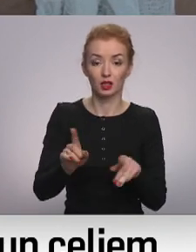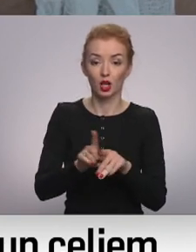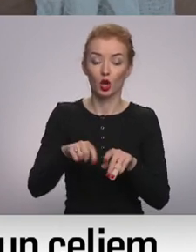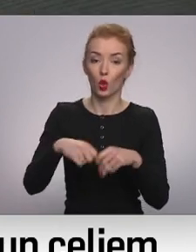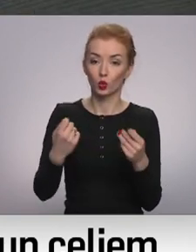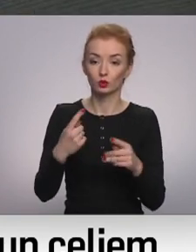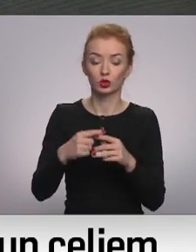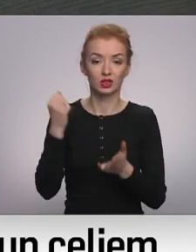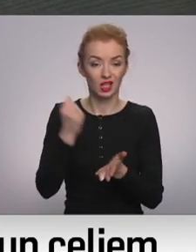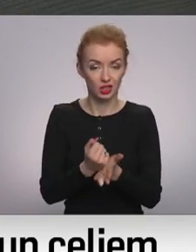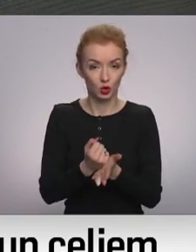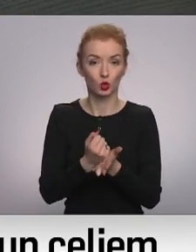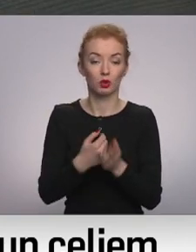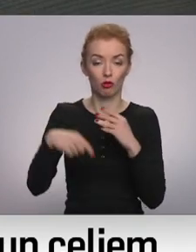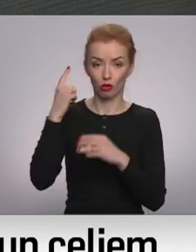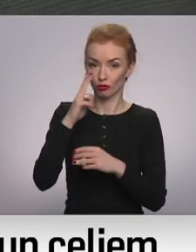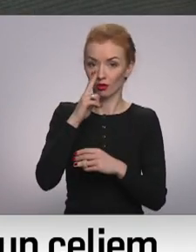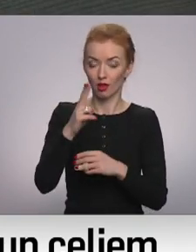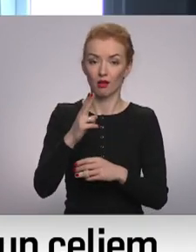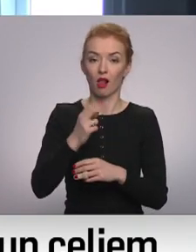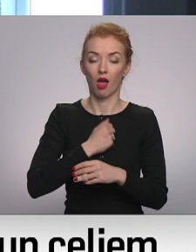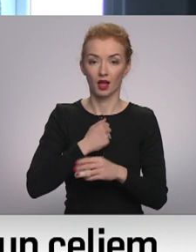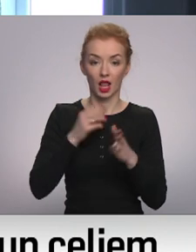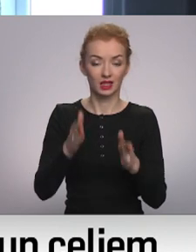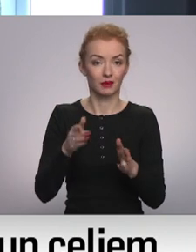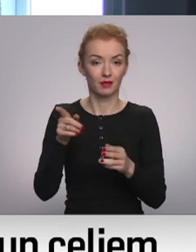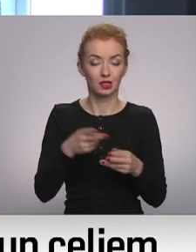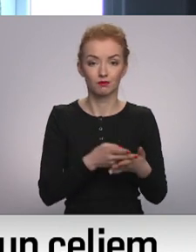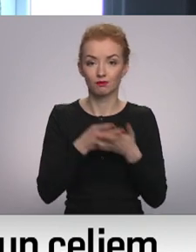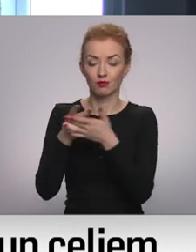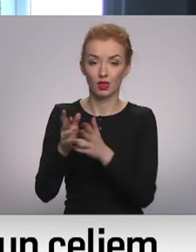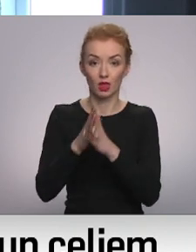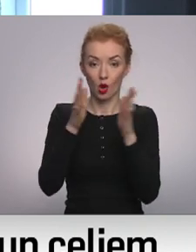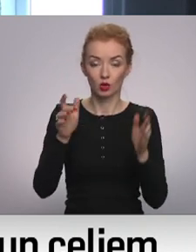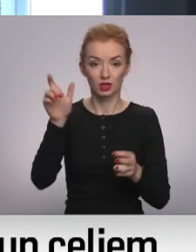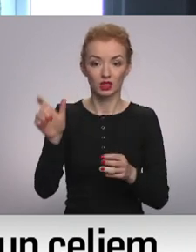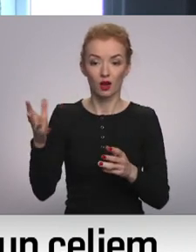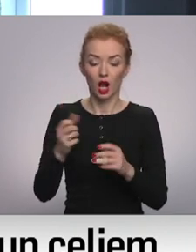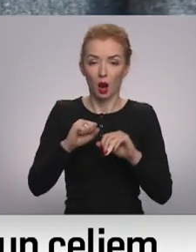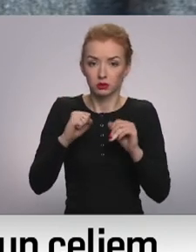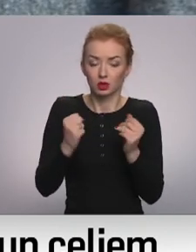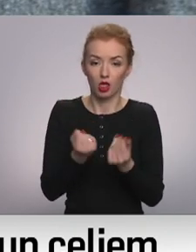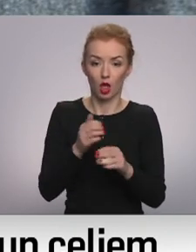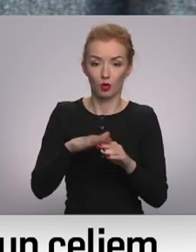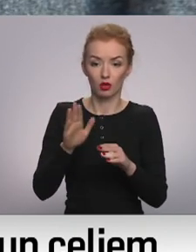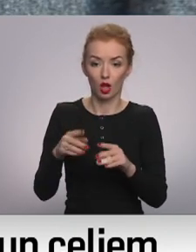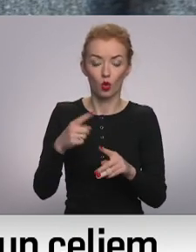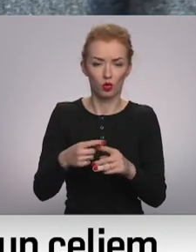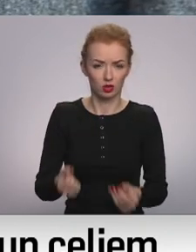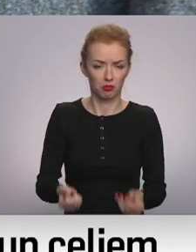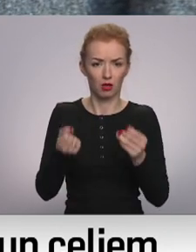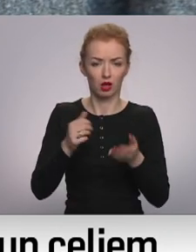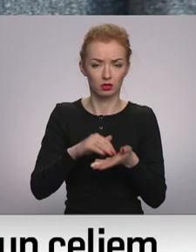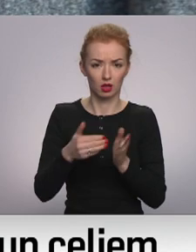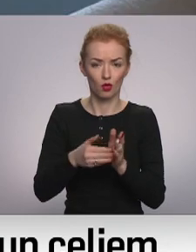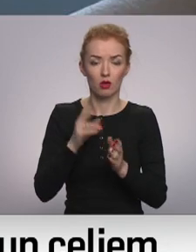un sasitumiem aizvadītajā nedēļā Latgales slimnīcās nogādāti arī vairāki cilvēki apsaldējumu dēļ, turklāt tik smagā